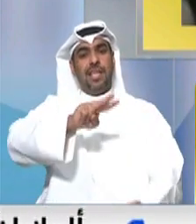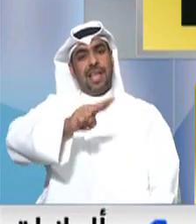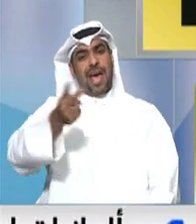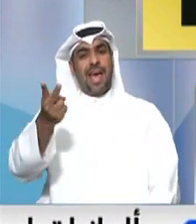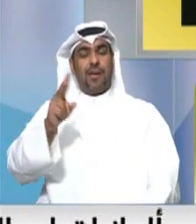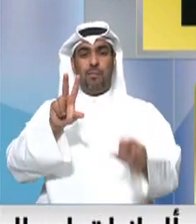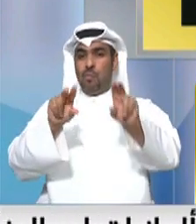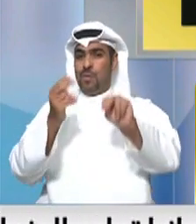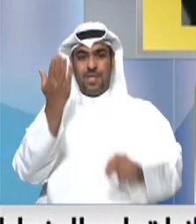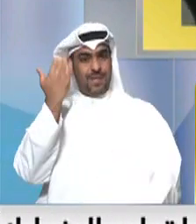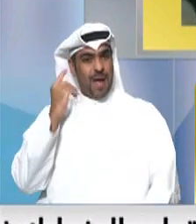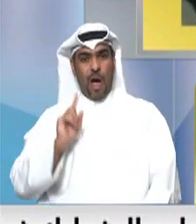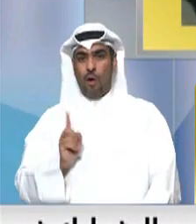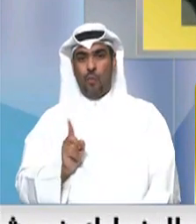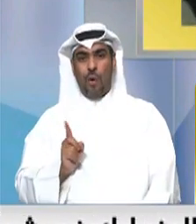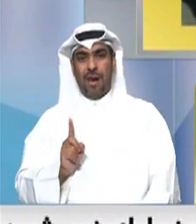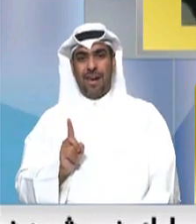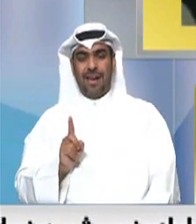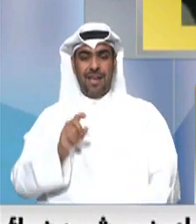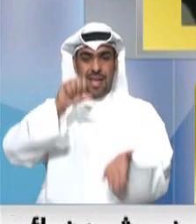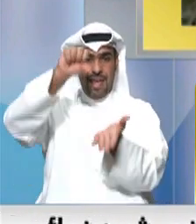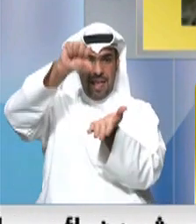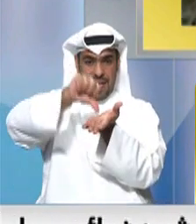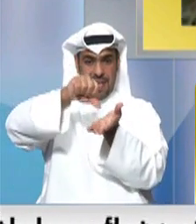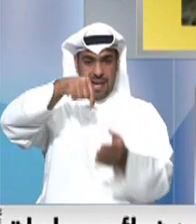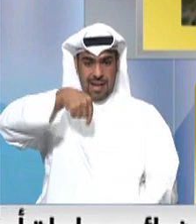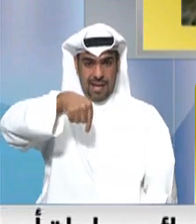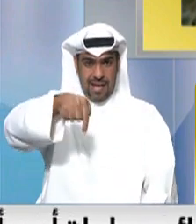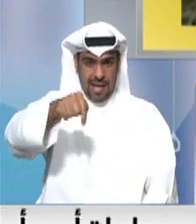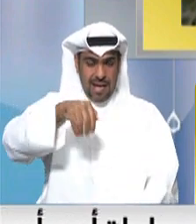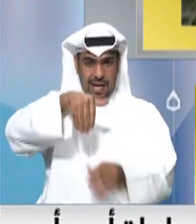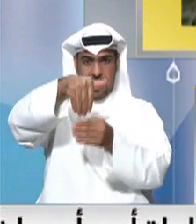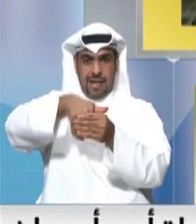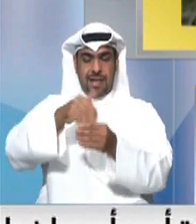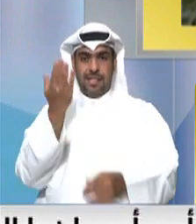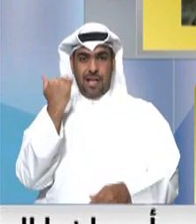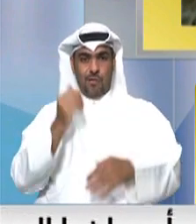اللواء ليدخل بإيران مرحلة ما بعد الرئيس رئيسي